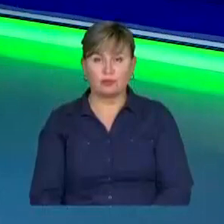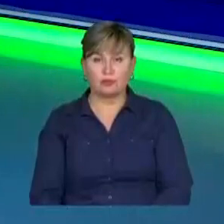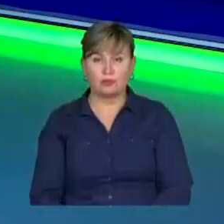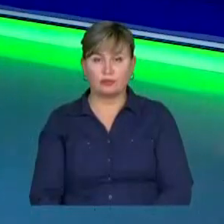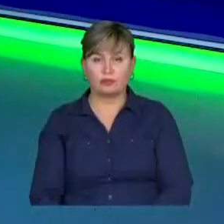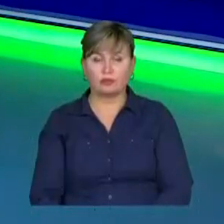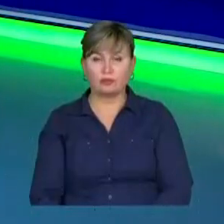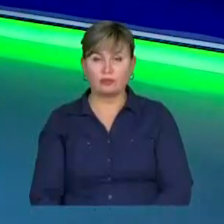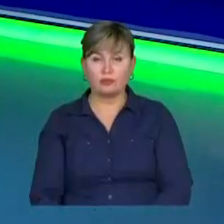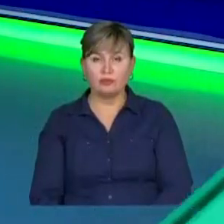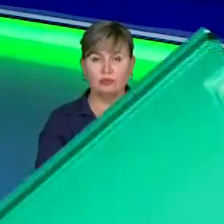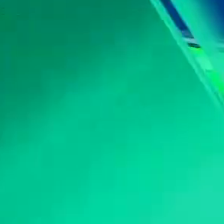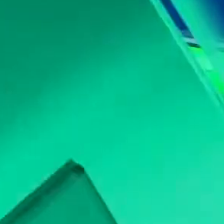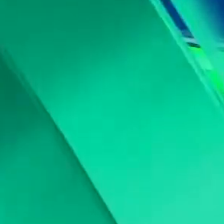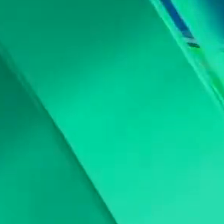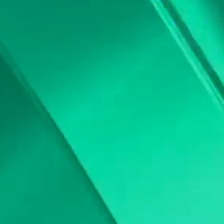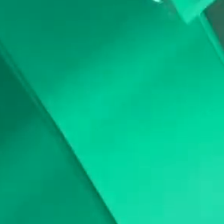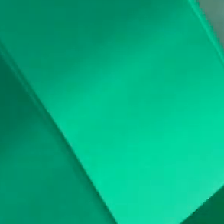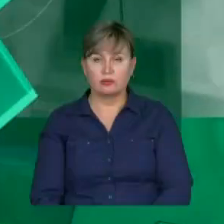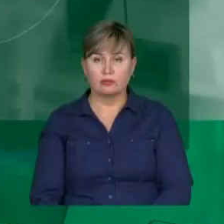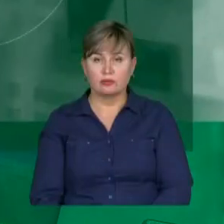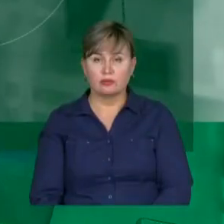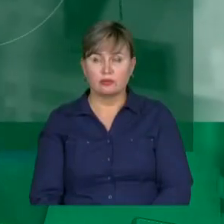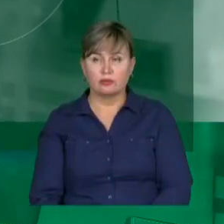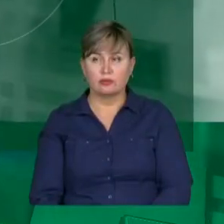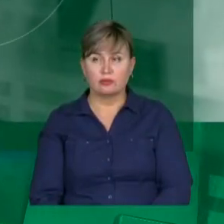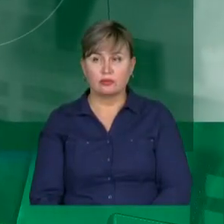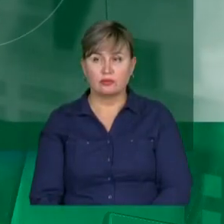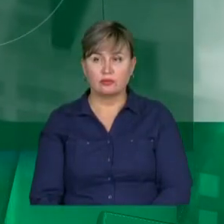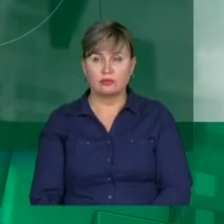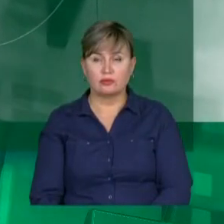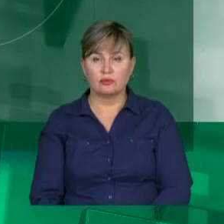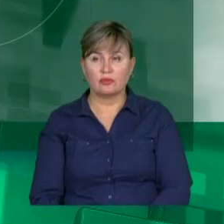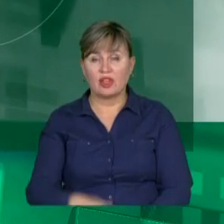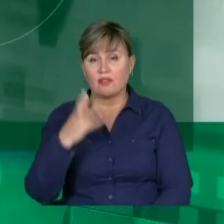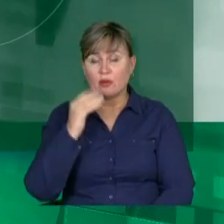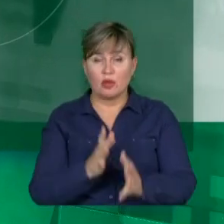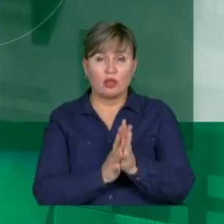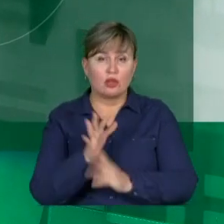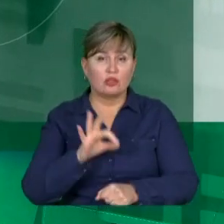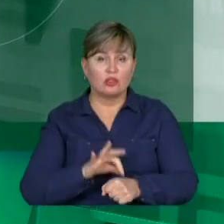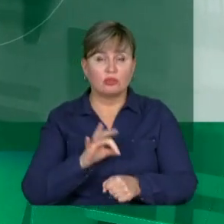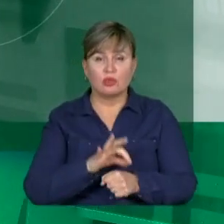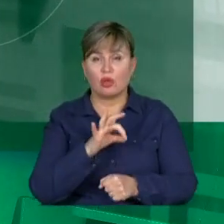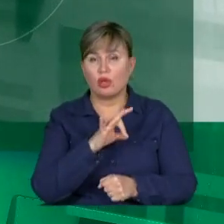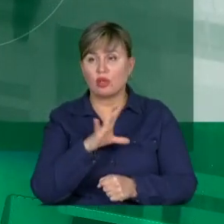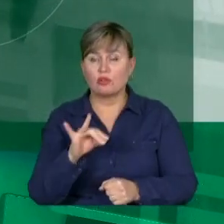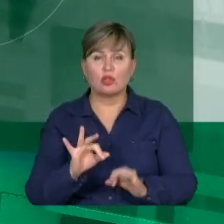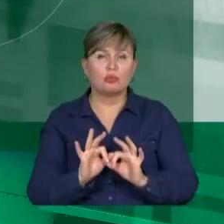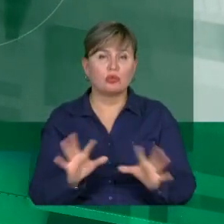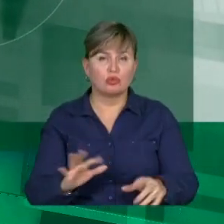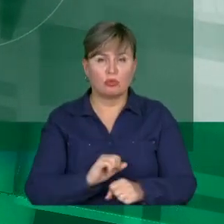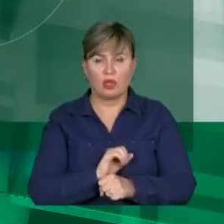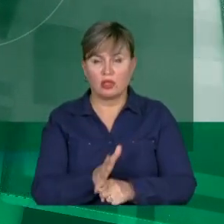выпуска. В Москве растет заболеваемость ОРВИ. Причем здесь